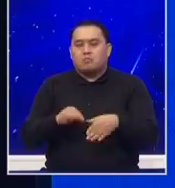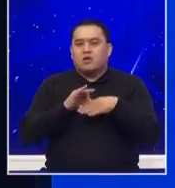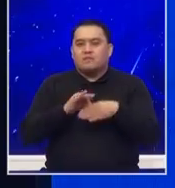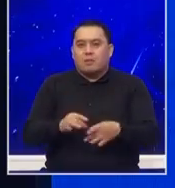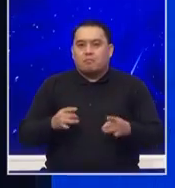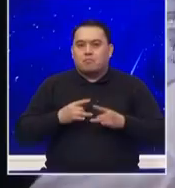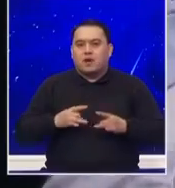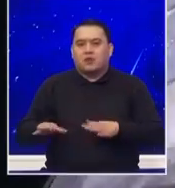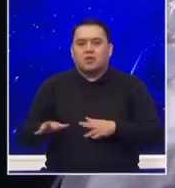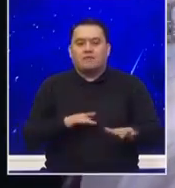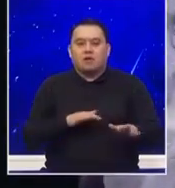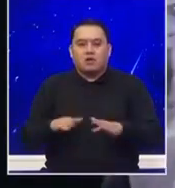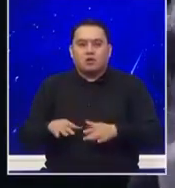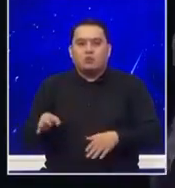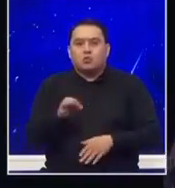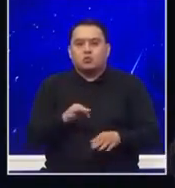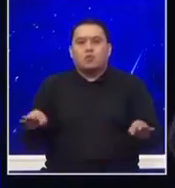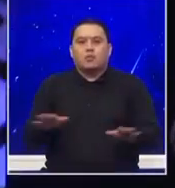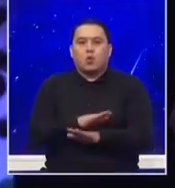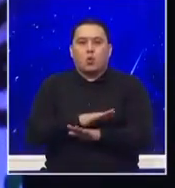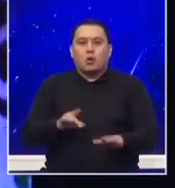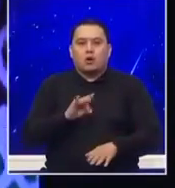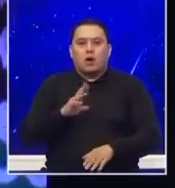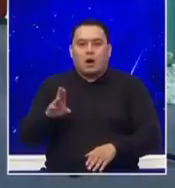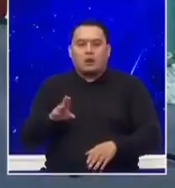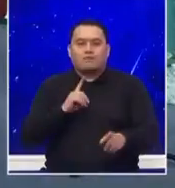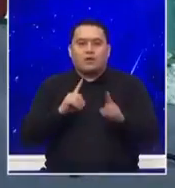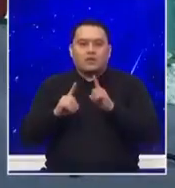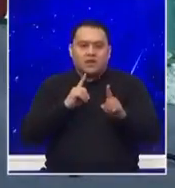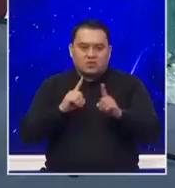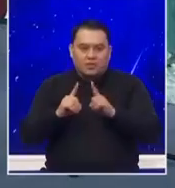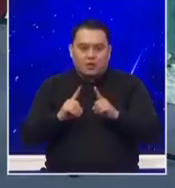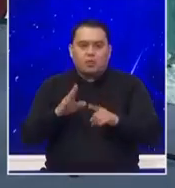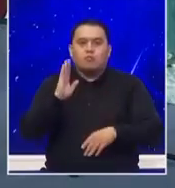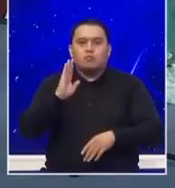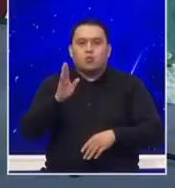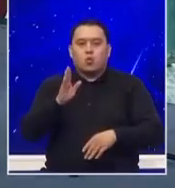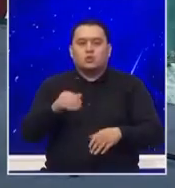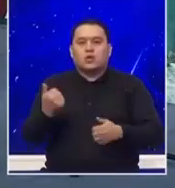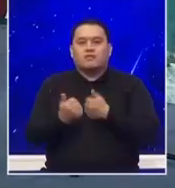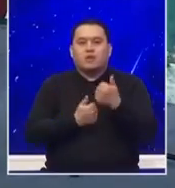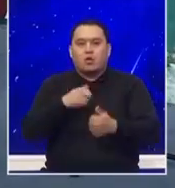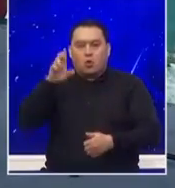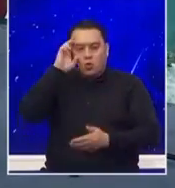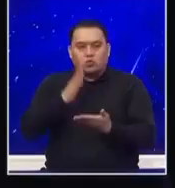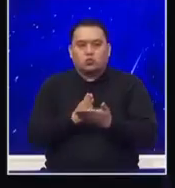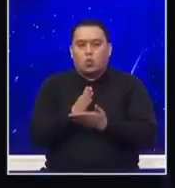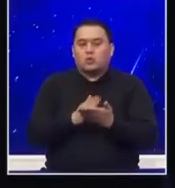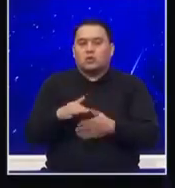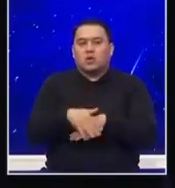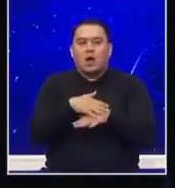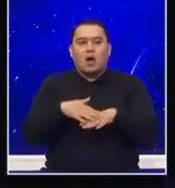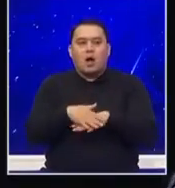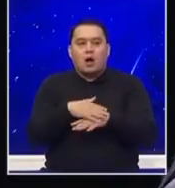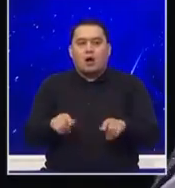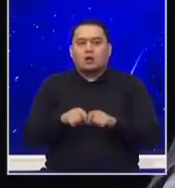проведение праздничных концертов, областных песенных конкурсов, республиканских конференций. Также состоится айты среди госслужащих, фестиваль народных театров